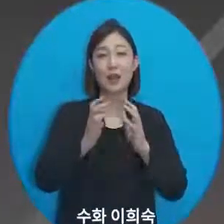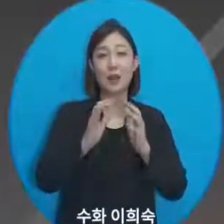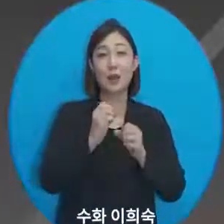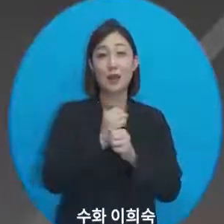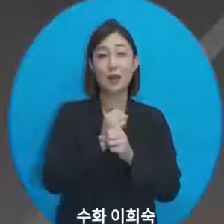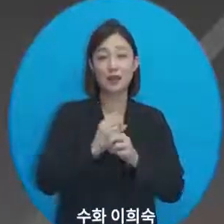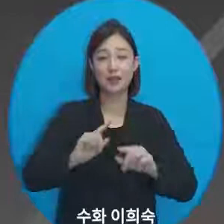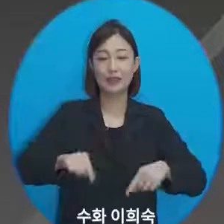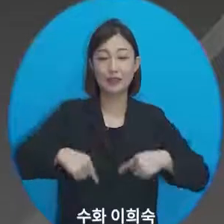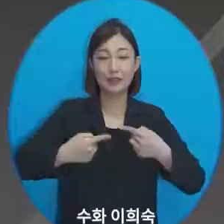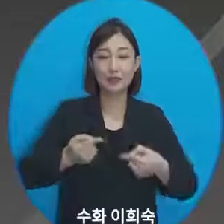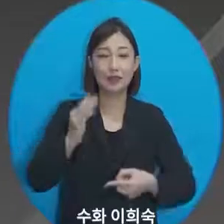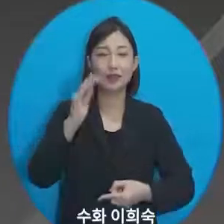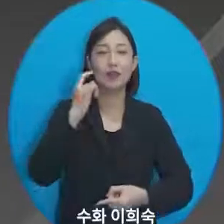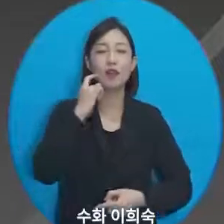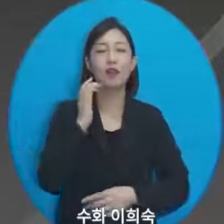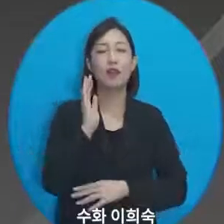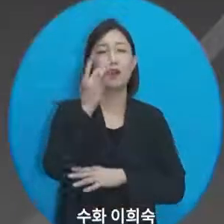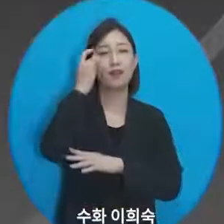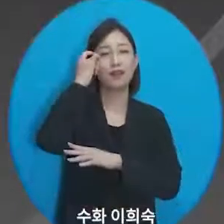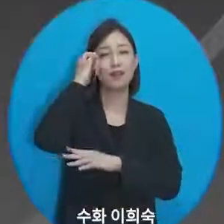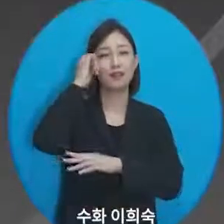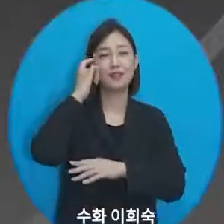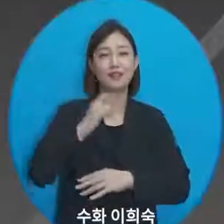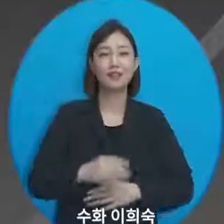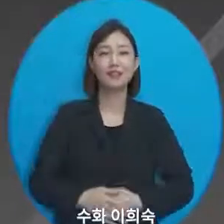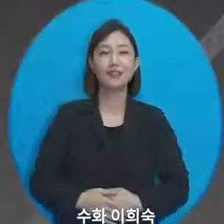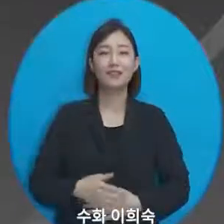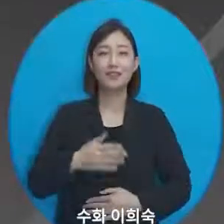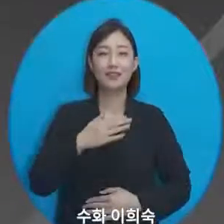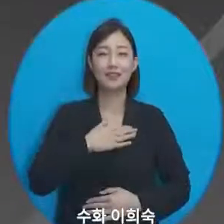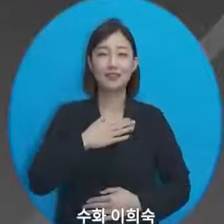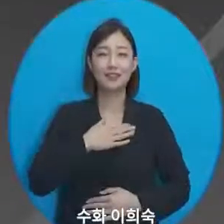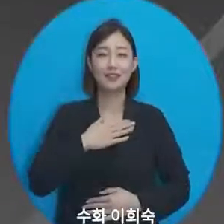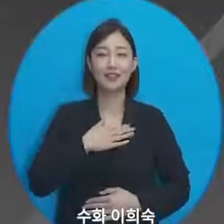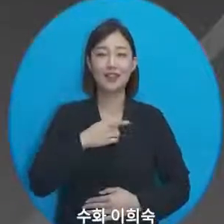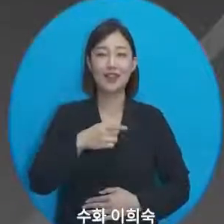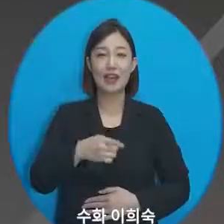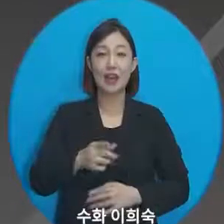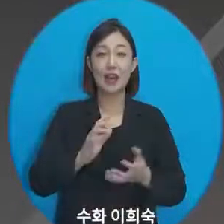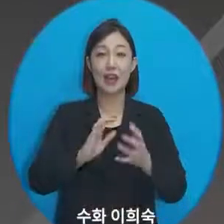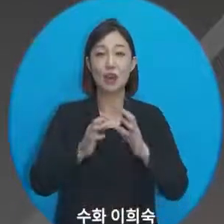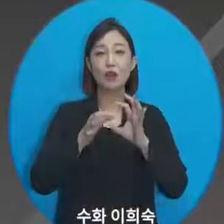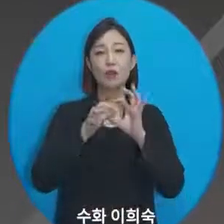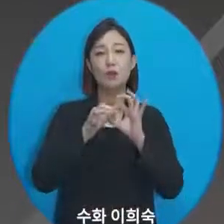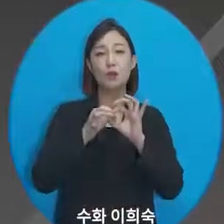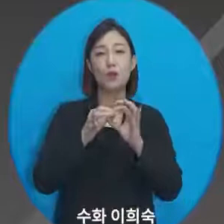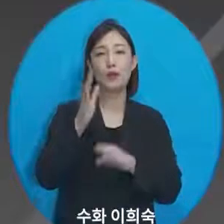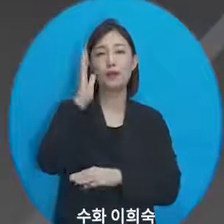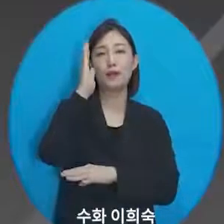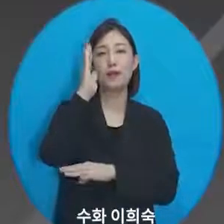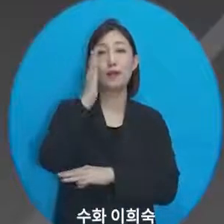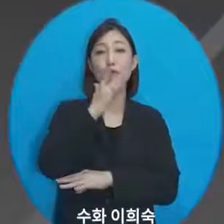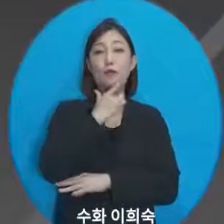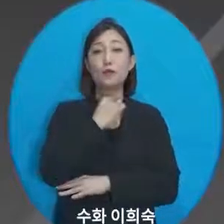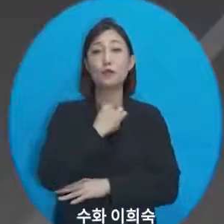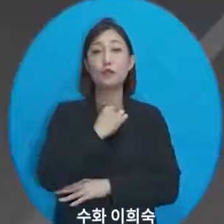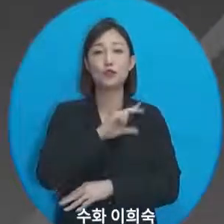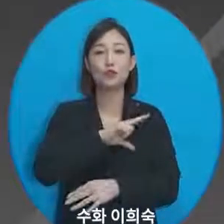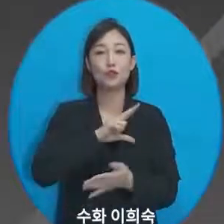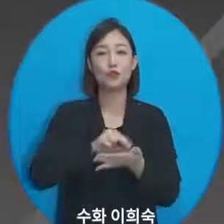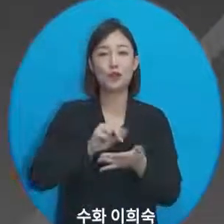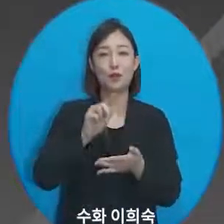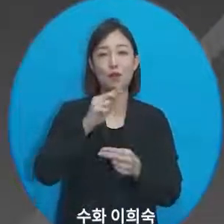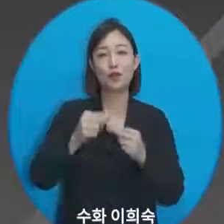돼서 영광으로 생각합니다. 제가 이 심포지움을 통해서 말씀드릴 내용은 유니버셜